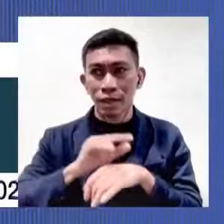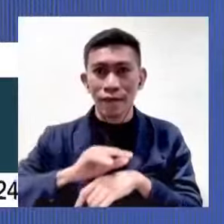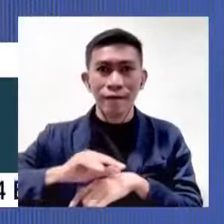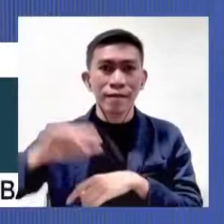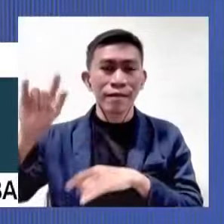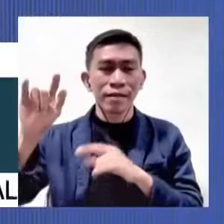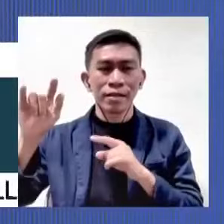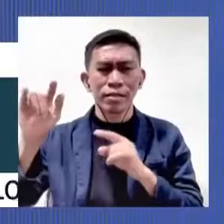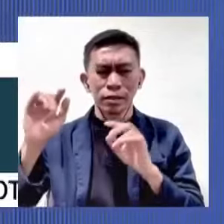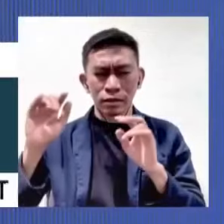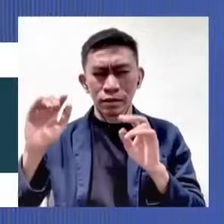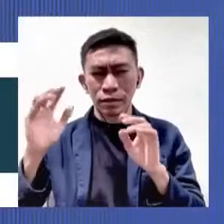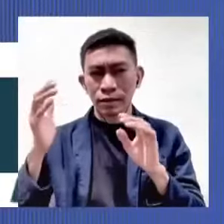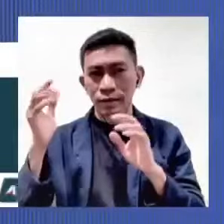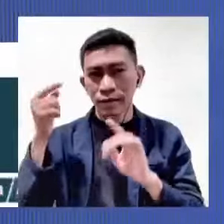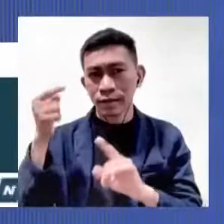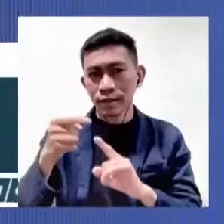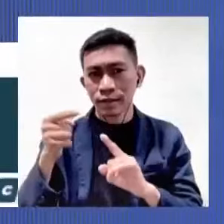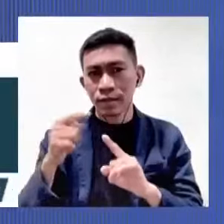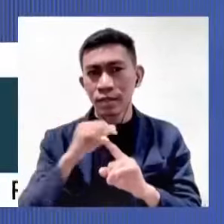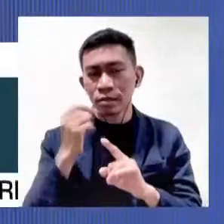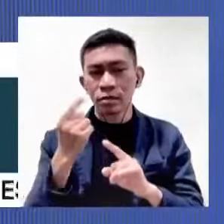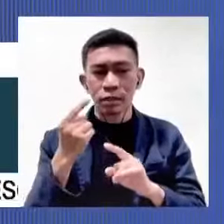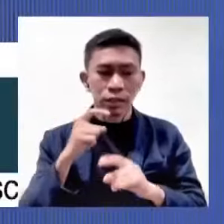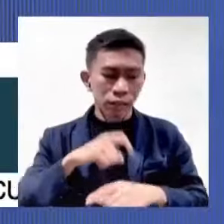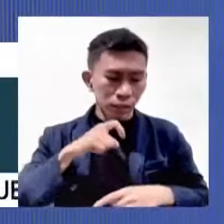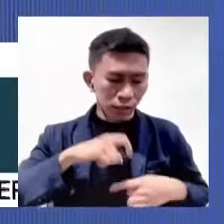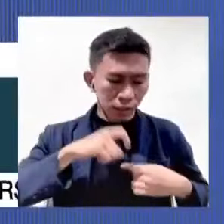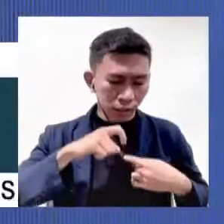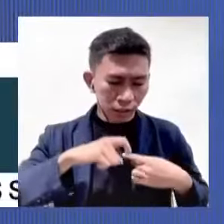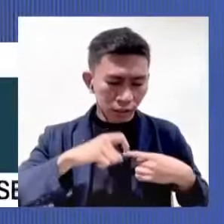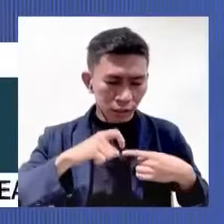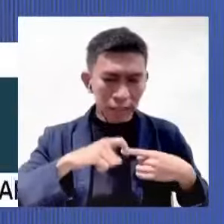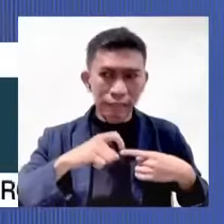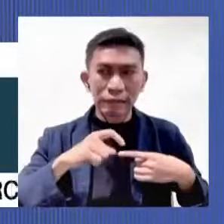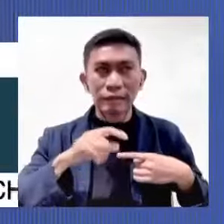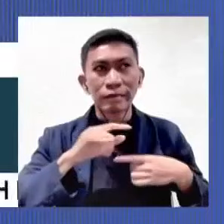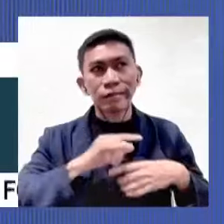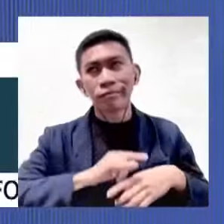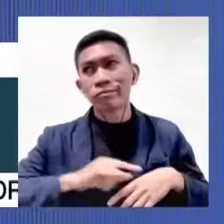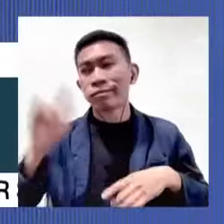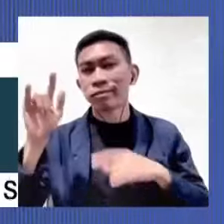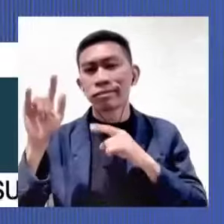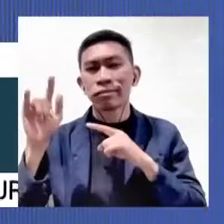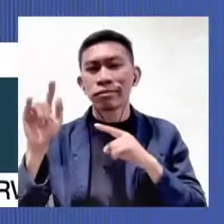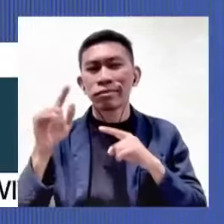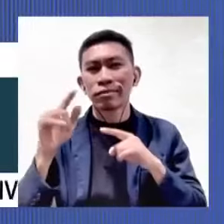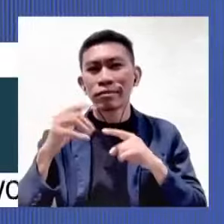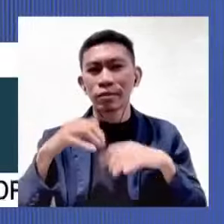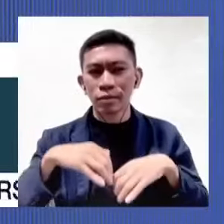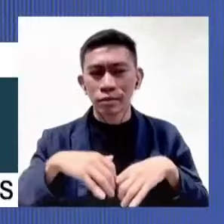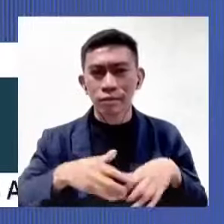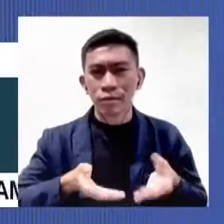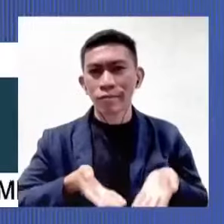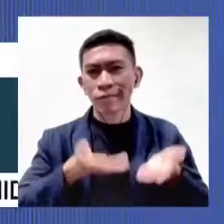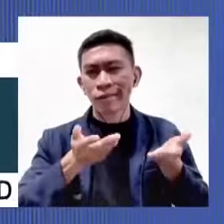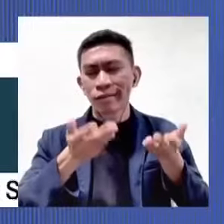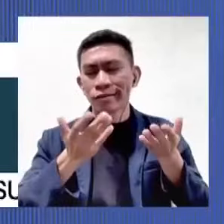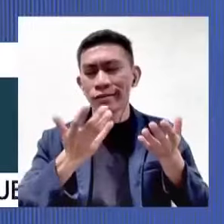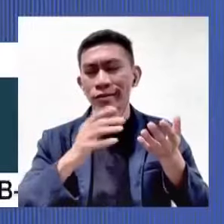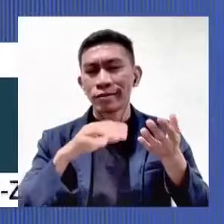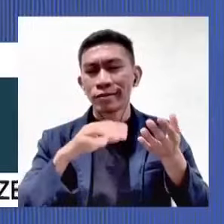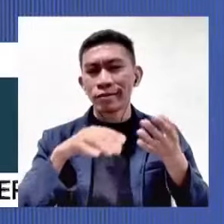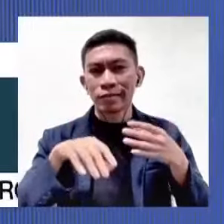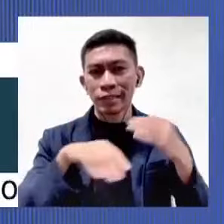lamang dala ng pangangailangan upang maiahon ang pamilya sa kahirapan. Sa bagong